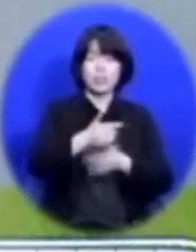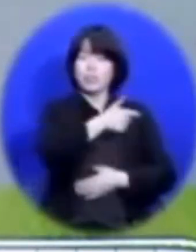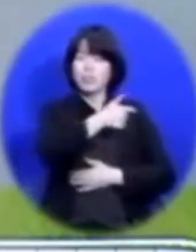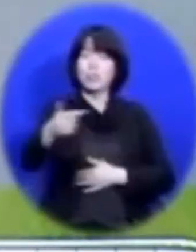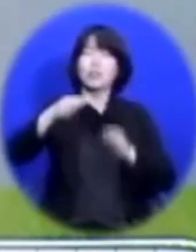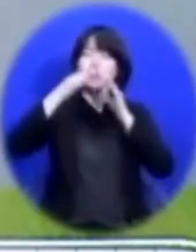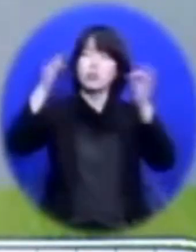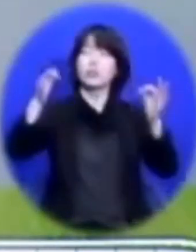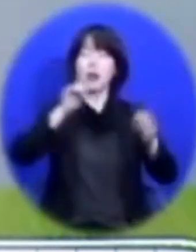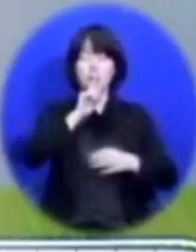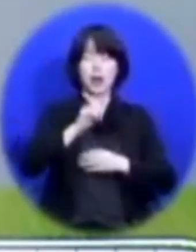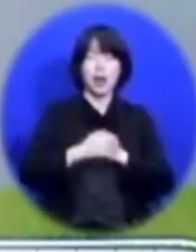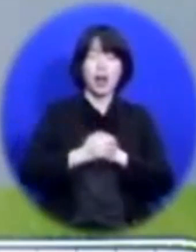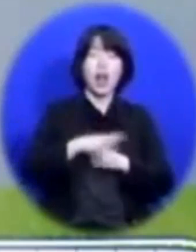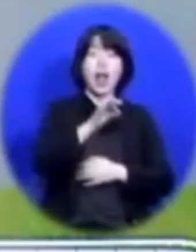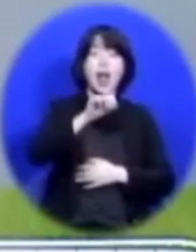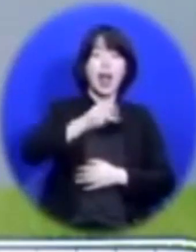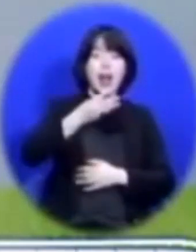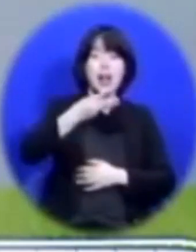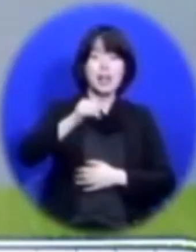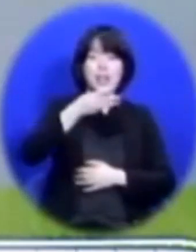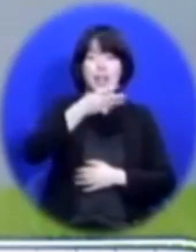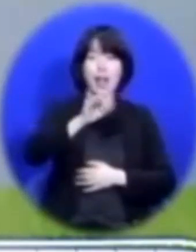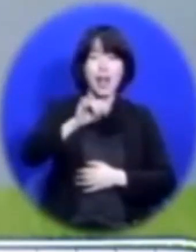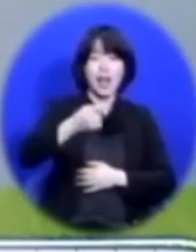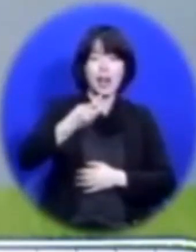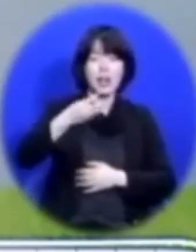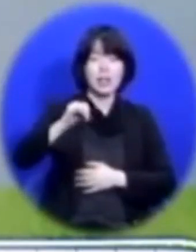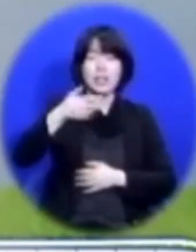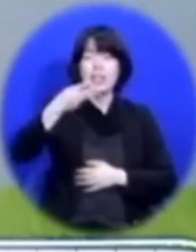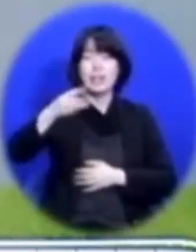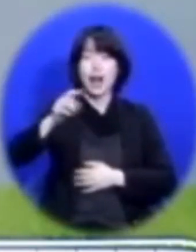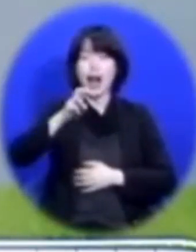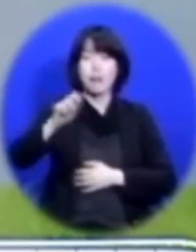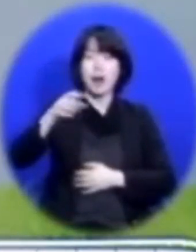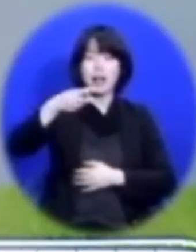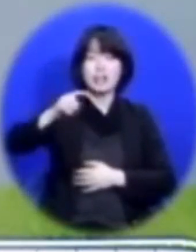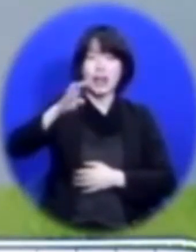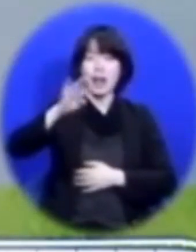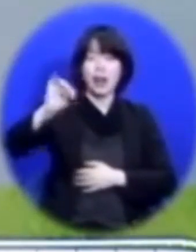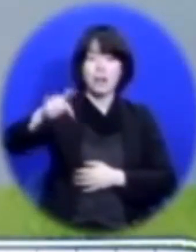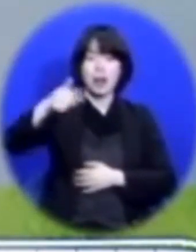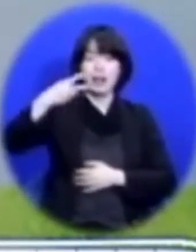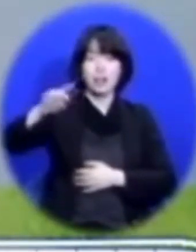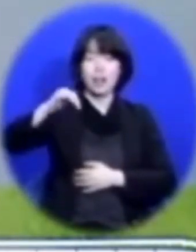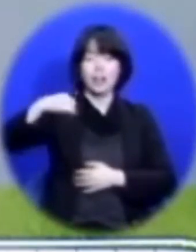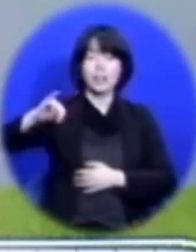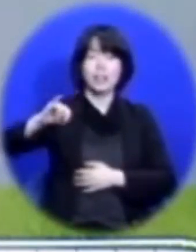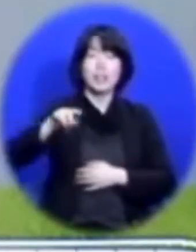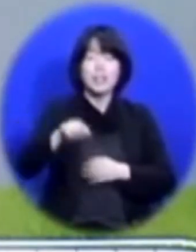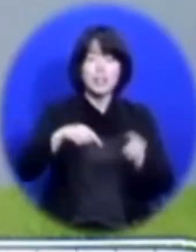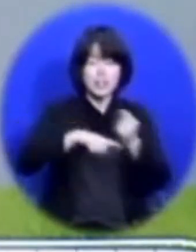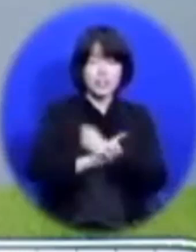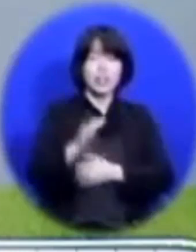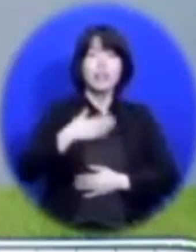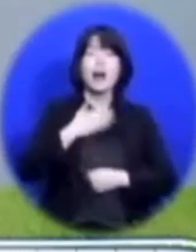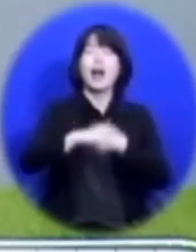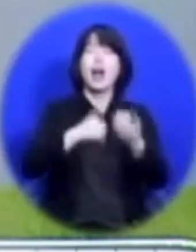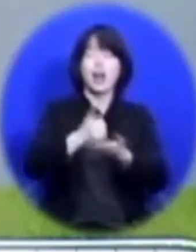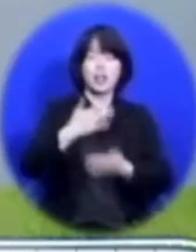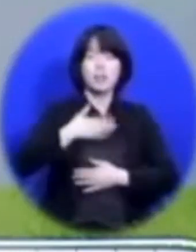소리로'엘리,엘리,만 사박타니!'하고부르짖으셨다."이는'